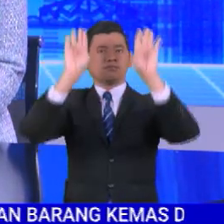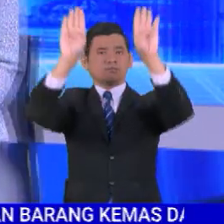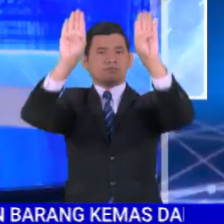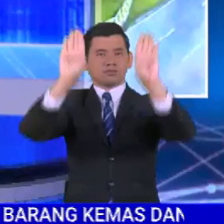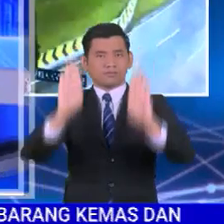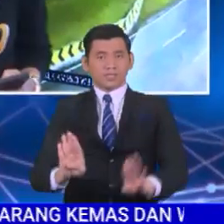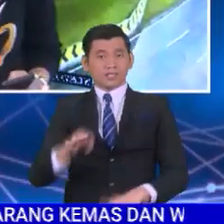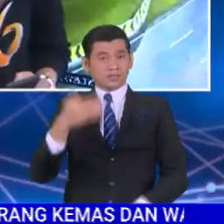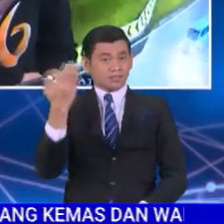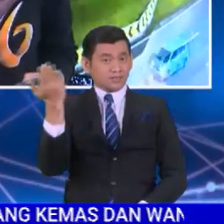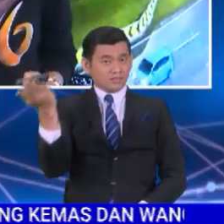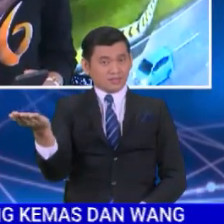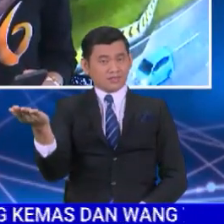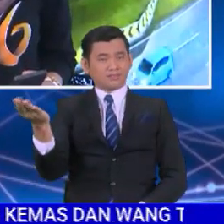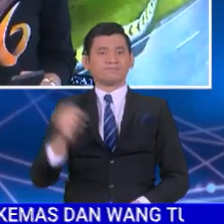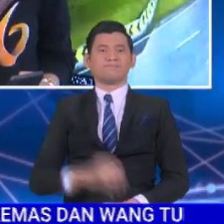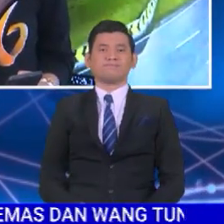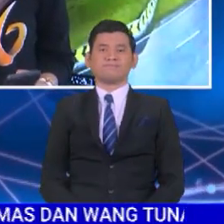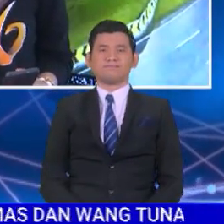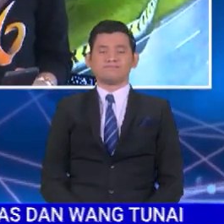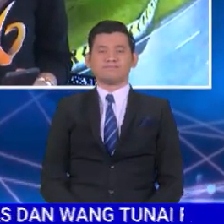Silakan.